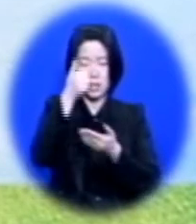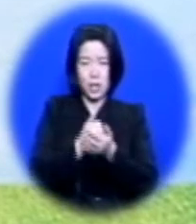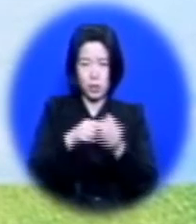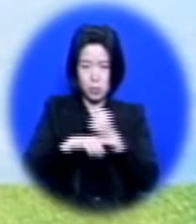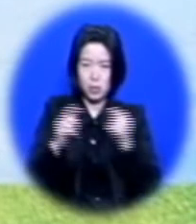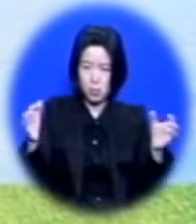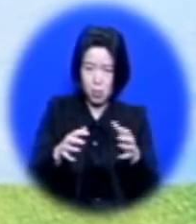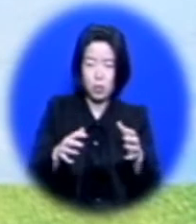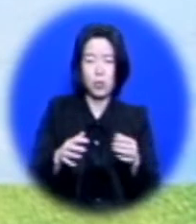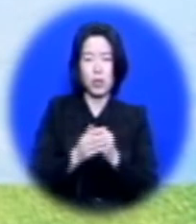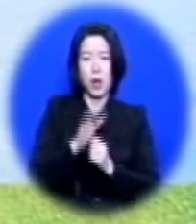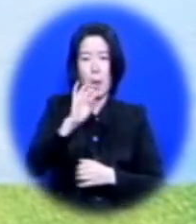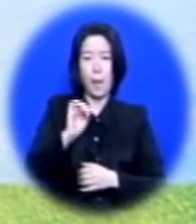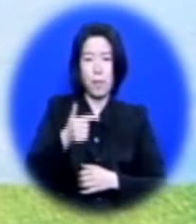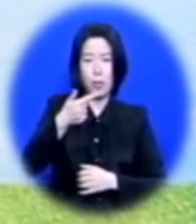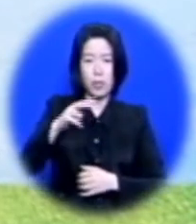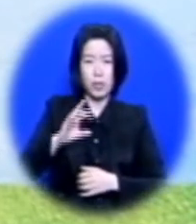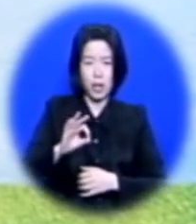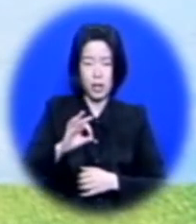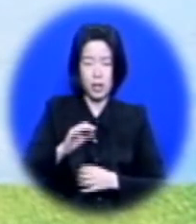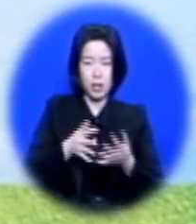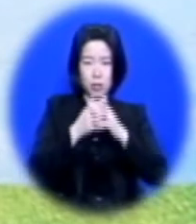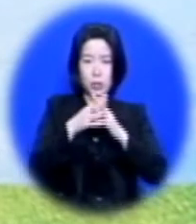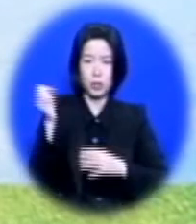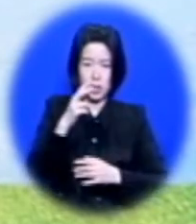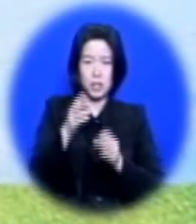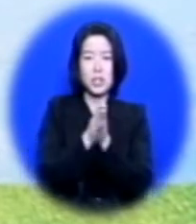그래서 본당 건 축제 길을 시작했습니다